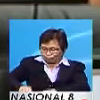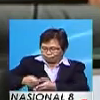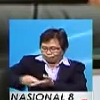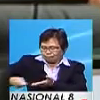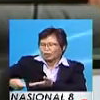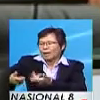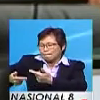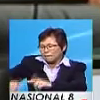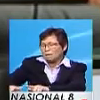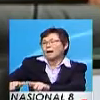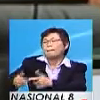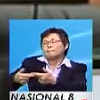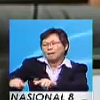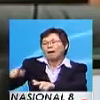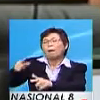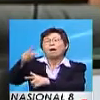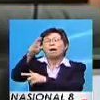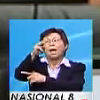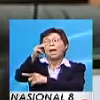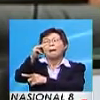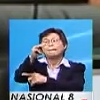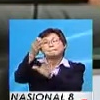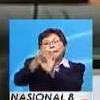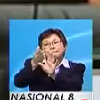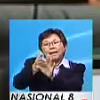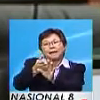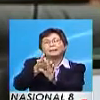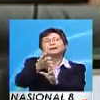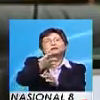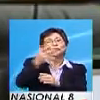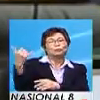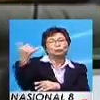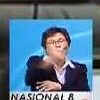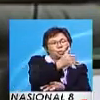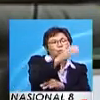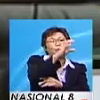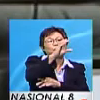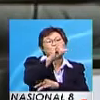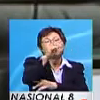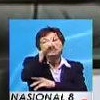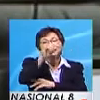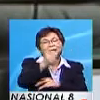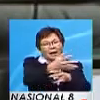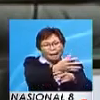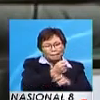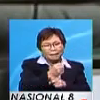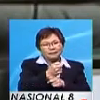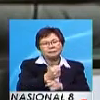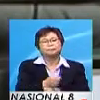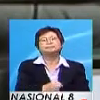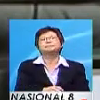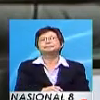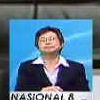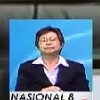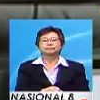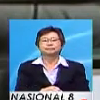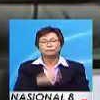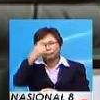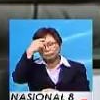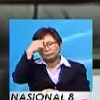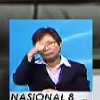ini institusi kewangan untuk mendapatkan maklumat daripadais dan maklumat yang diperoleh daripadais ini hanyalah